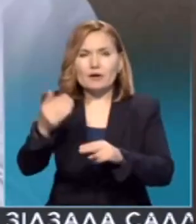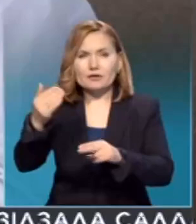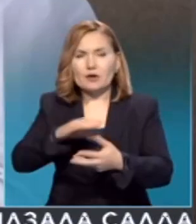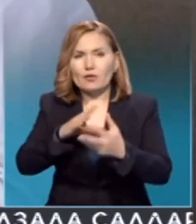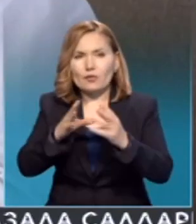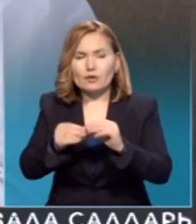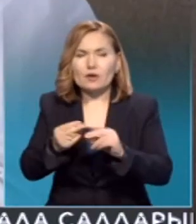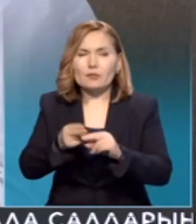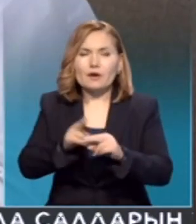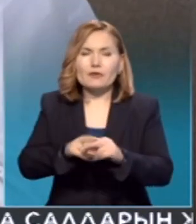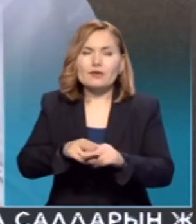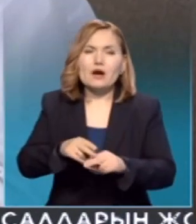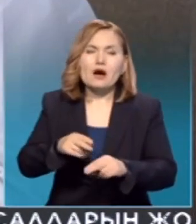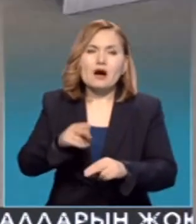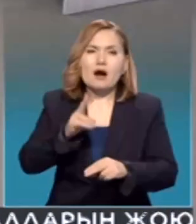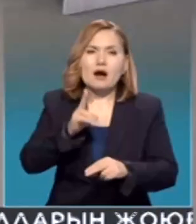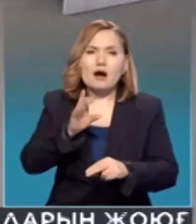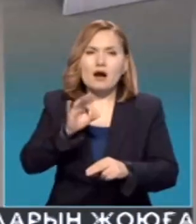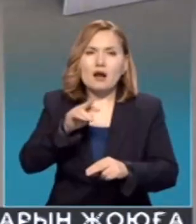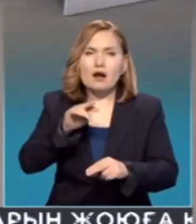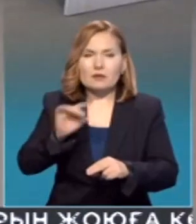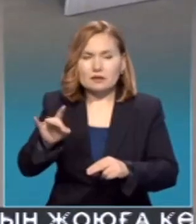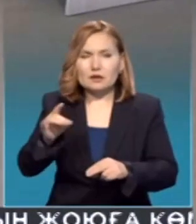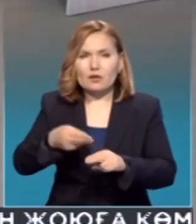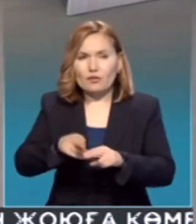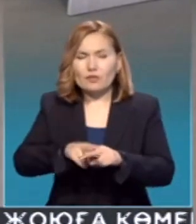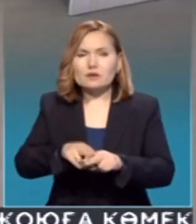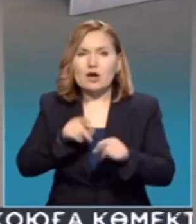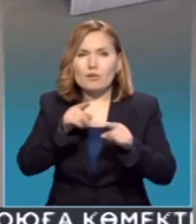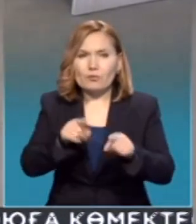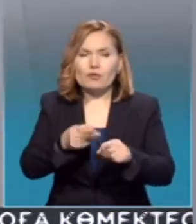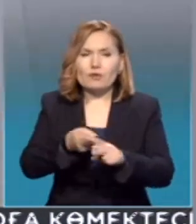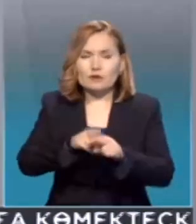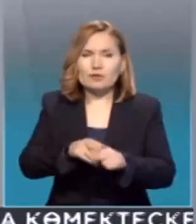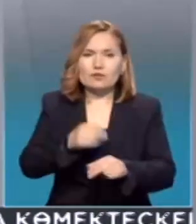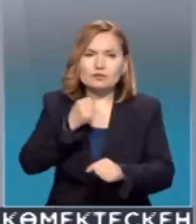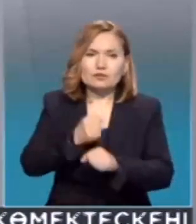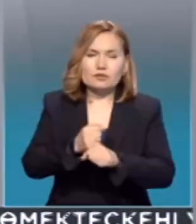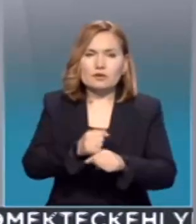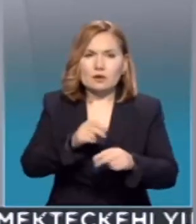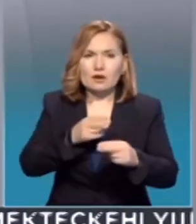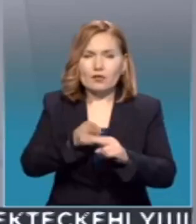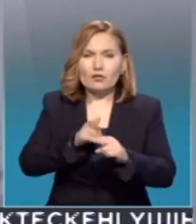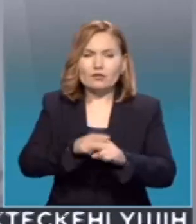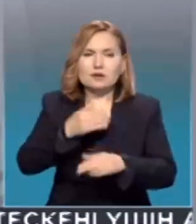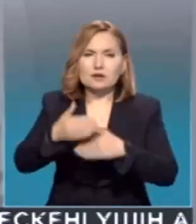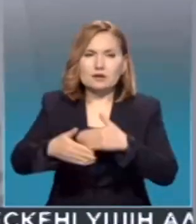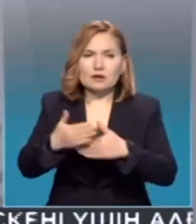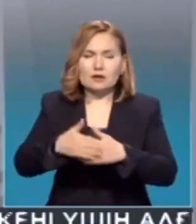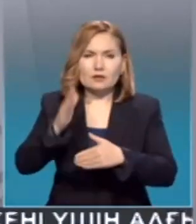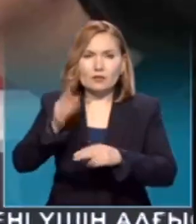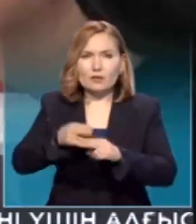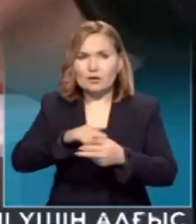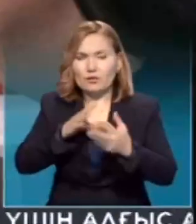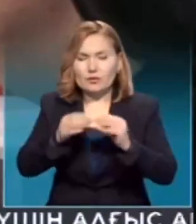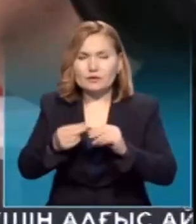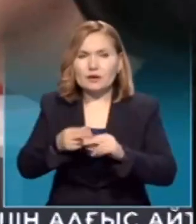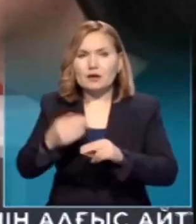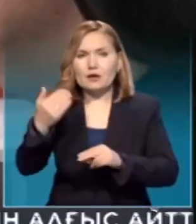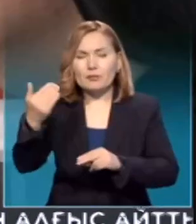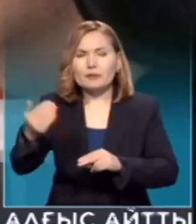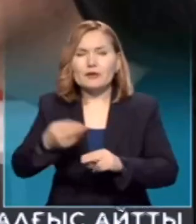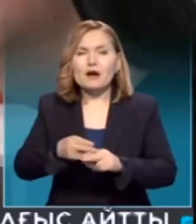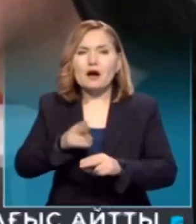емес, себебімен күресуі керек, яғни жазаны күшейтпей, халықтың табысын арттырып, қарыздан құтылуға жағдай жасау керек деген пікірде. Оның